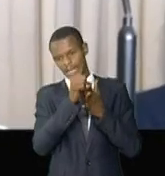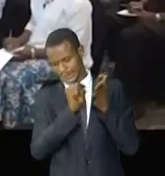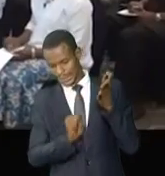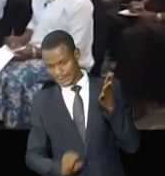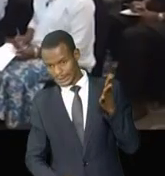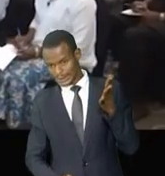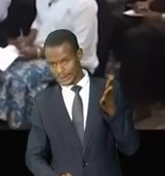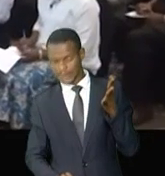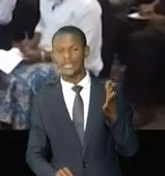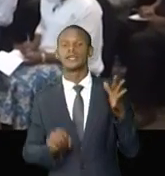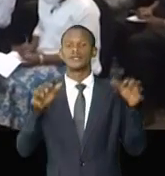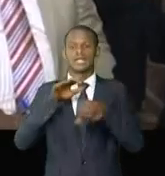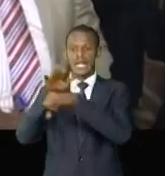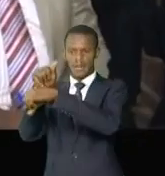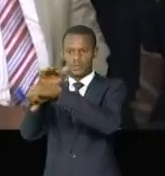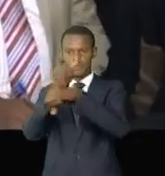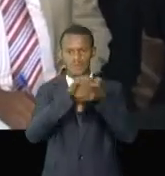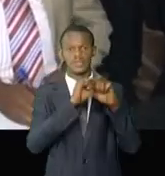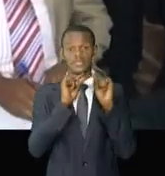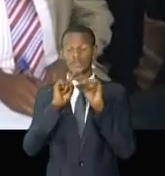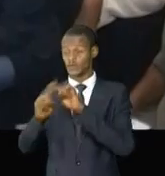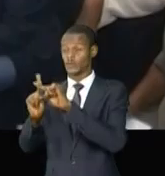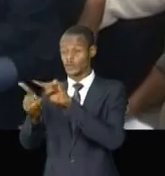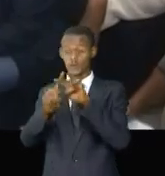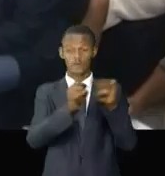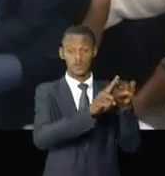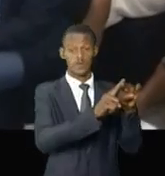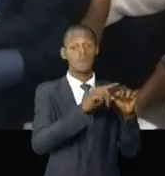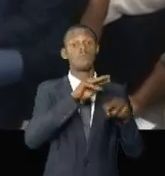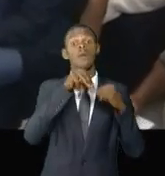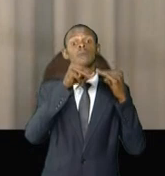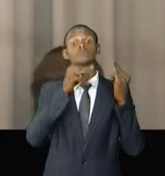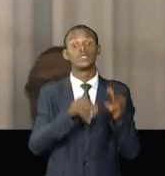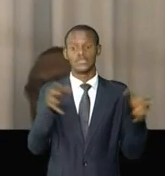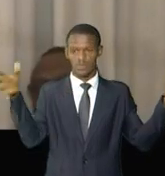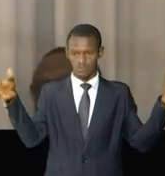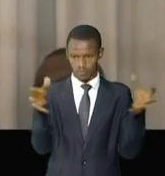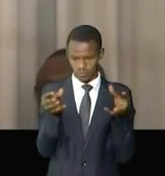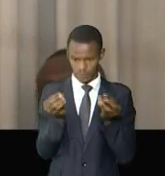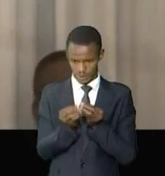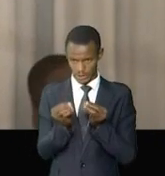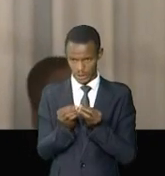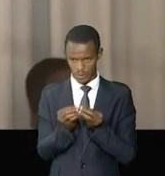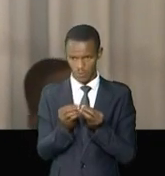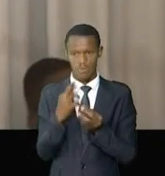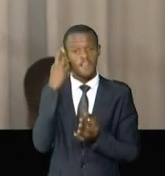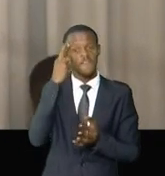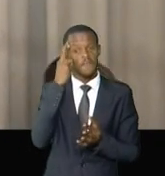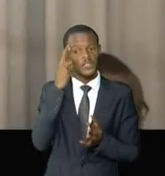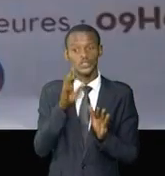présence les experts des différents secteurs de la vie nationale, va valider des données collectées et compilées pour la production de l'annuaire